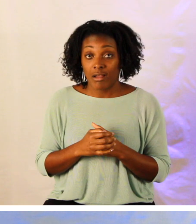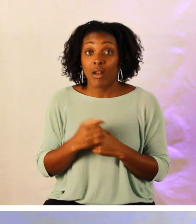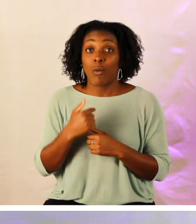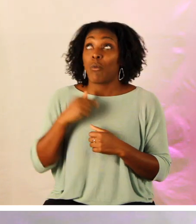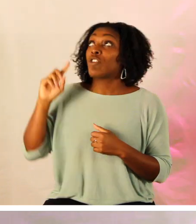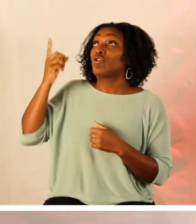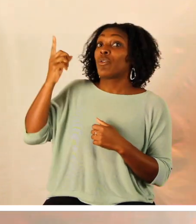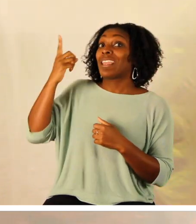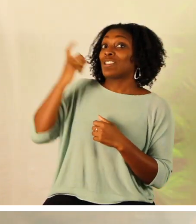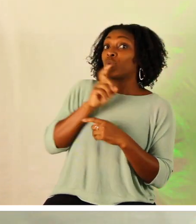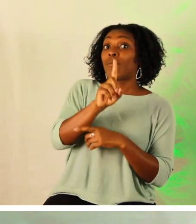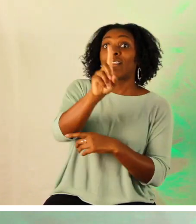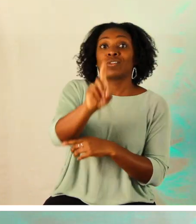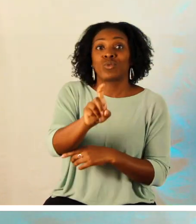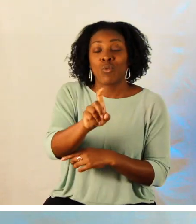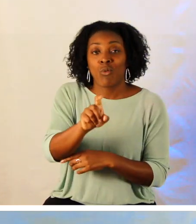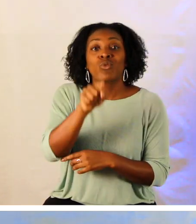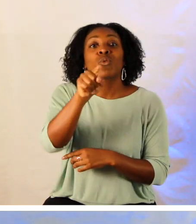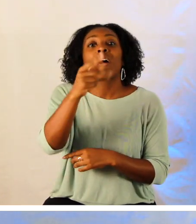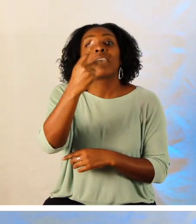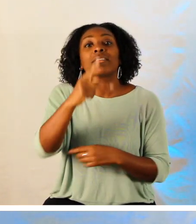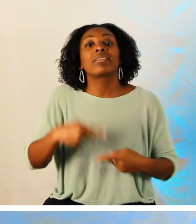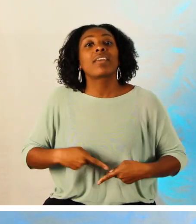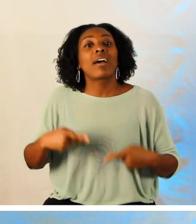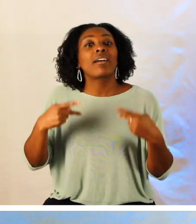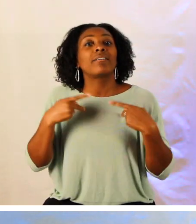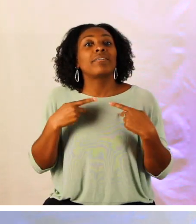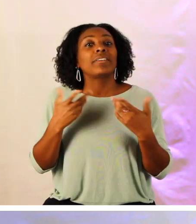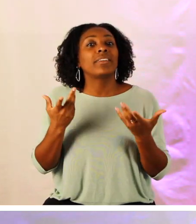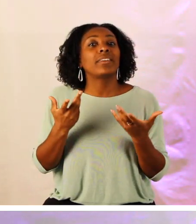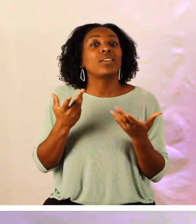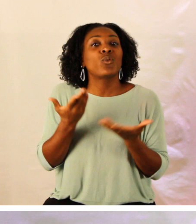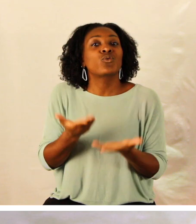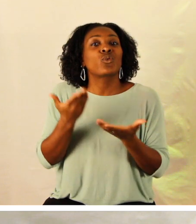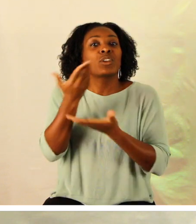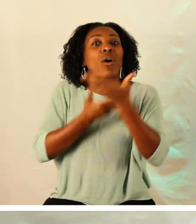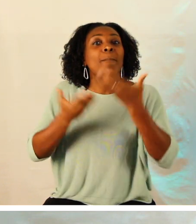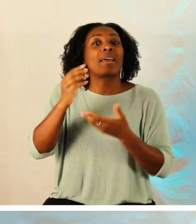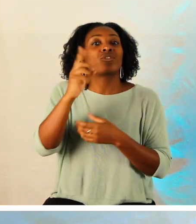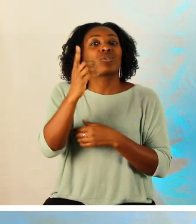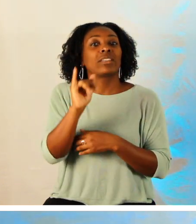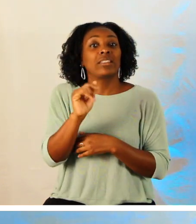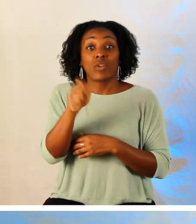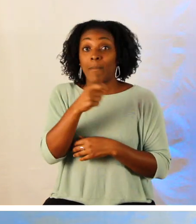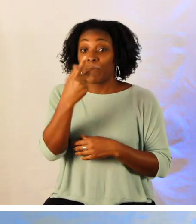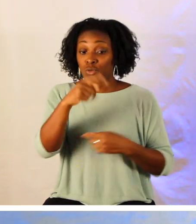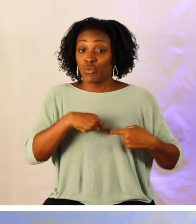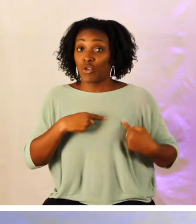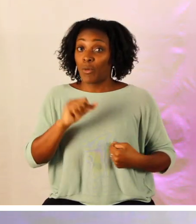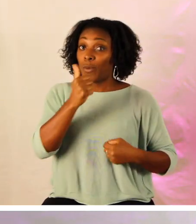aussi. Qu'est-ce qui aujourd'hui dans ta vie peut prendre la place de Dieu alors que Dieu doit être le premier dans ton cœur?